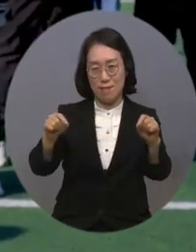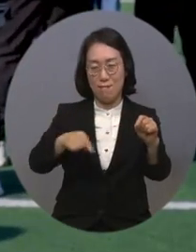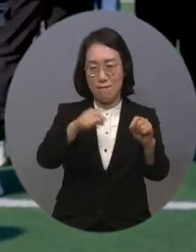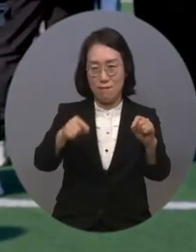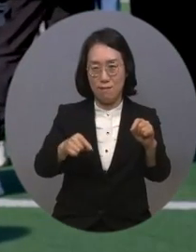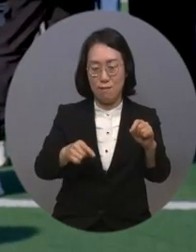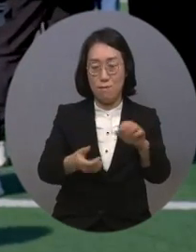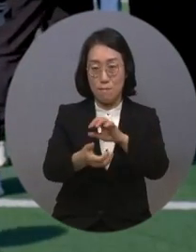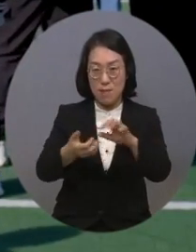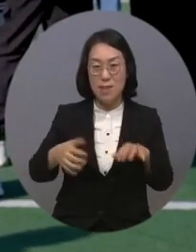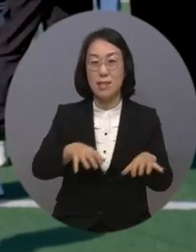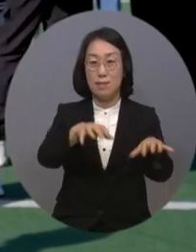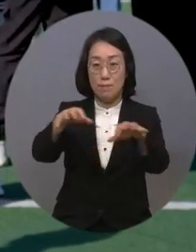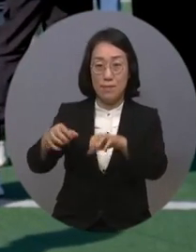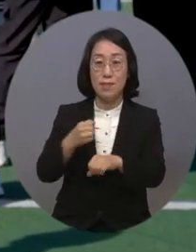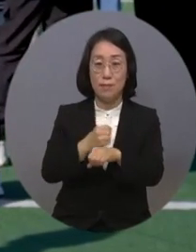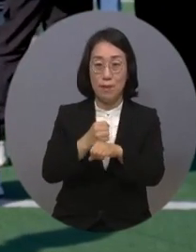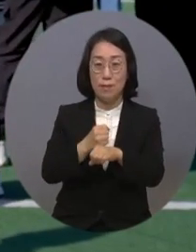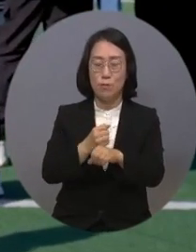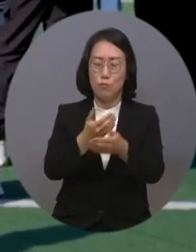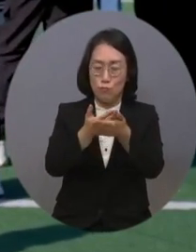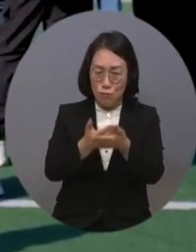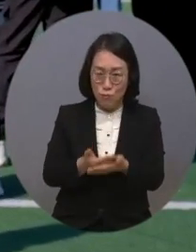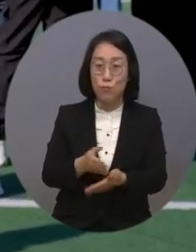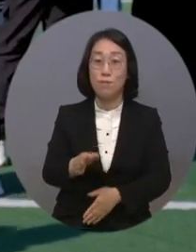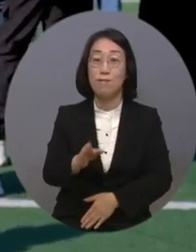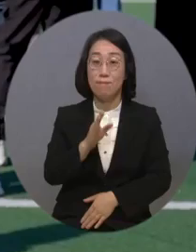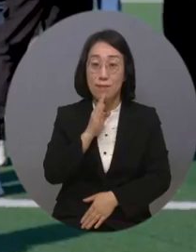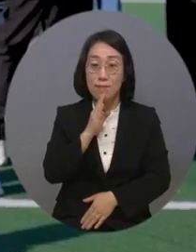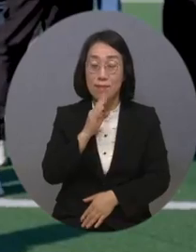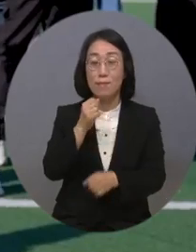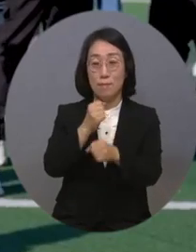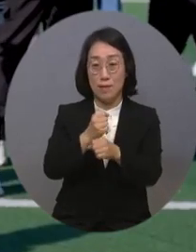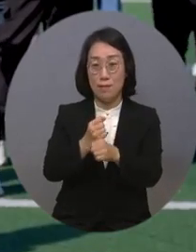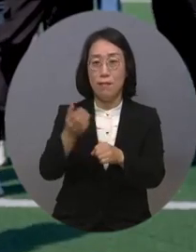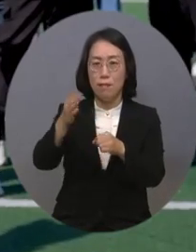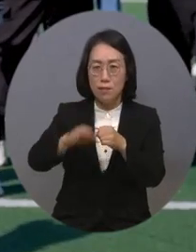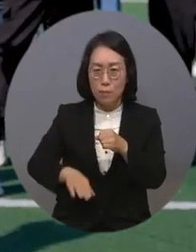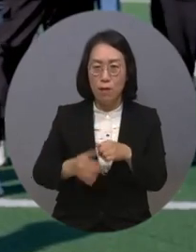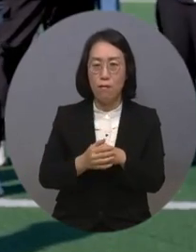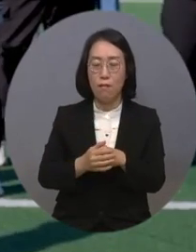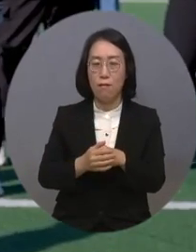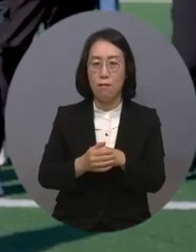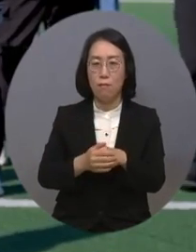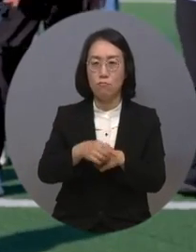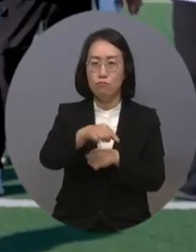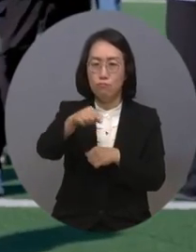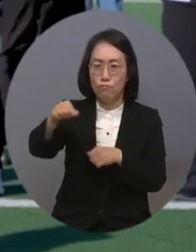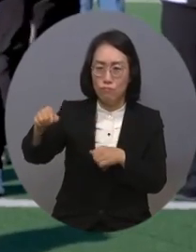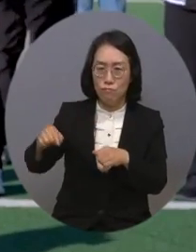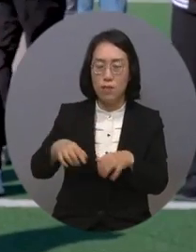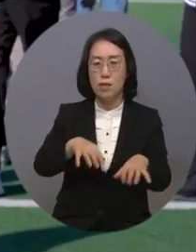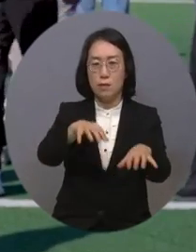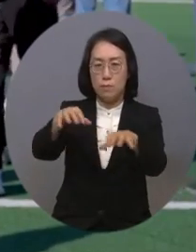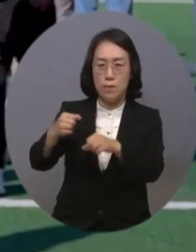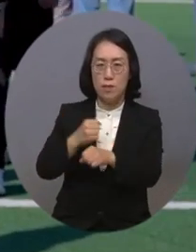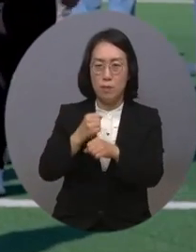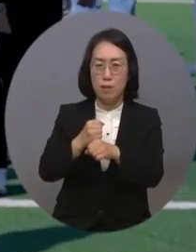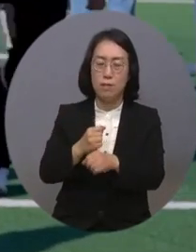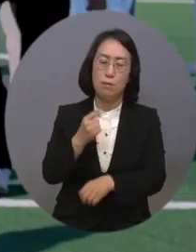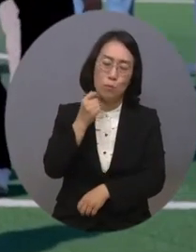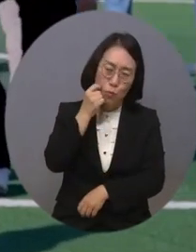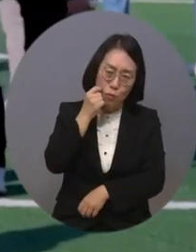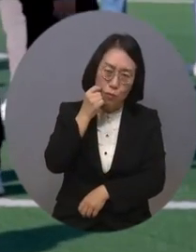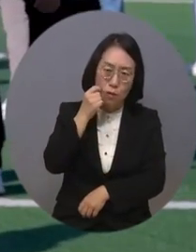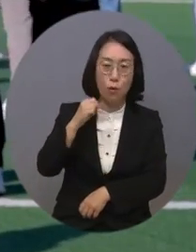오기 전에 해야 하는 가장 큰 행사 중 하나가 김장입니다. 하지만 아직 우리 주변에는 김장을 생각지도